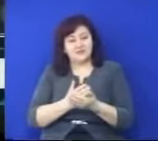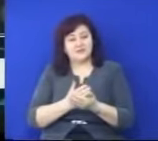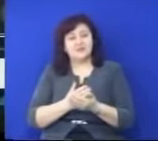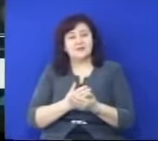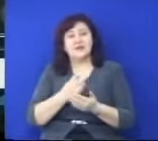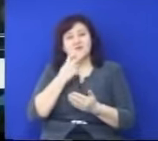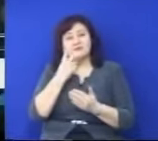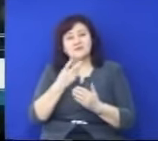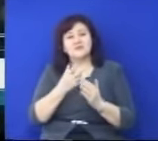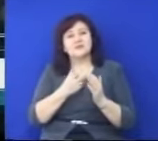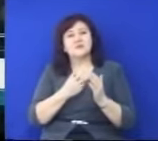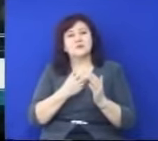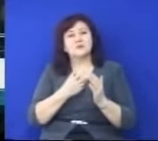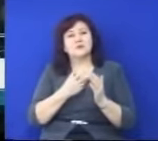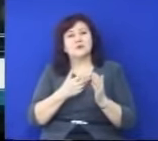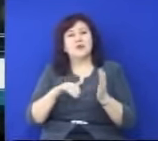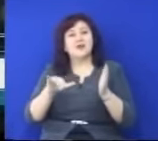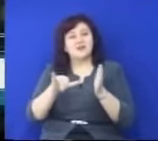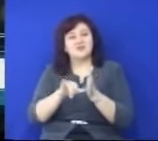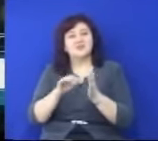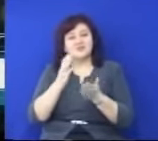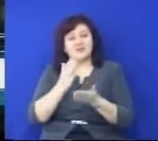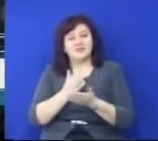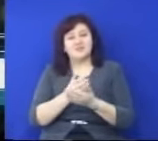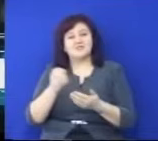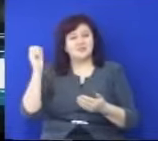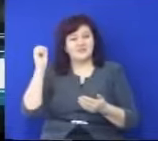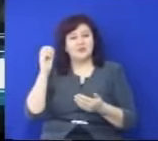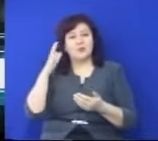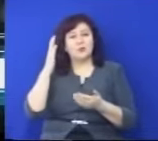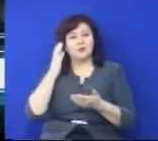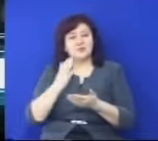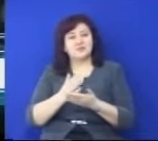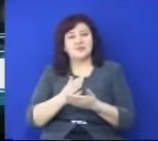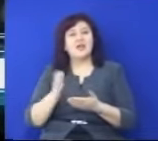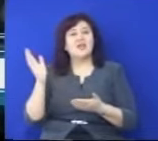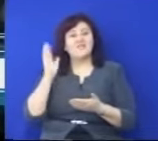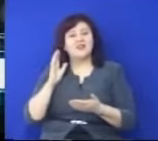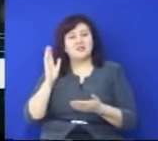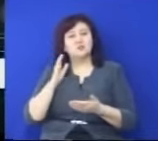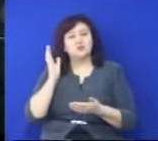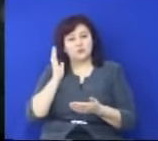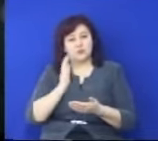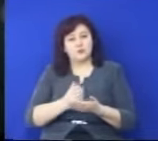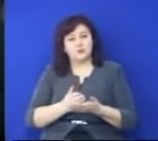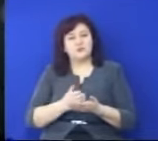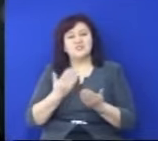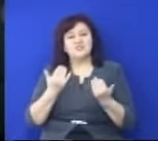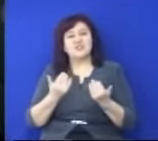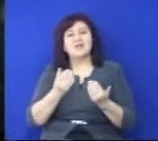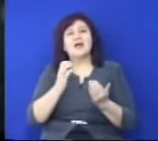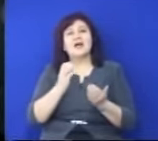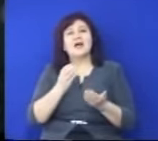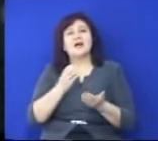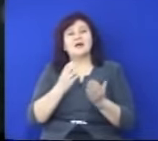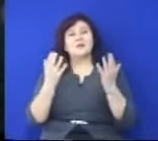Бағаналарды көріп тұрғандарыңыздай, мұнда электр жарығы тартылды. Жарық бар. 4 сәуірде су тарту бойынша жобалық сметалық құжаттаманы